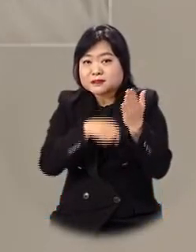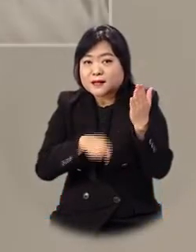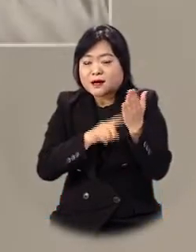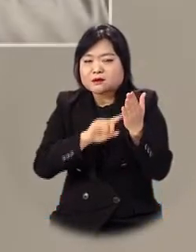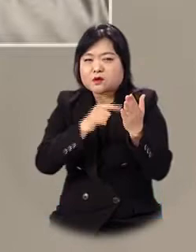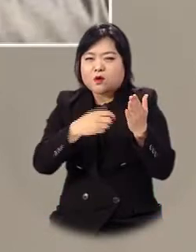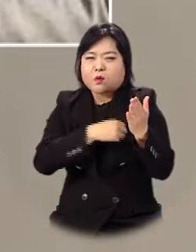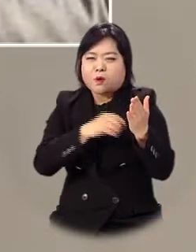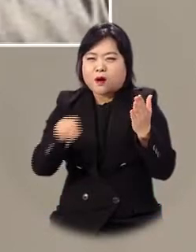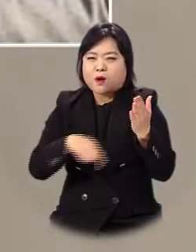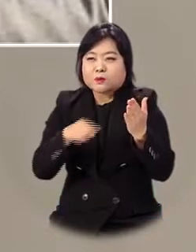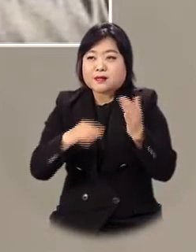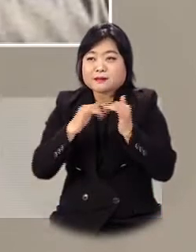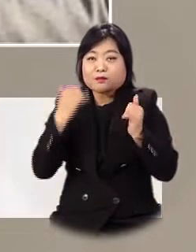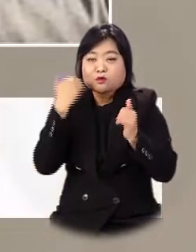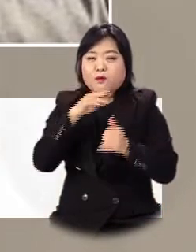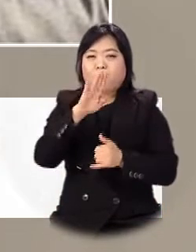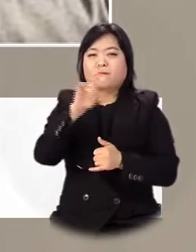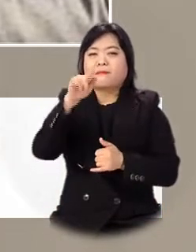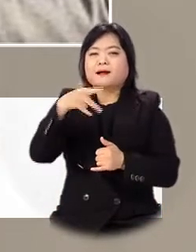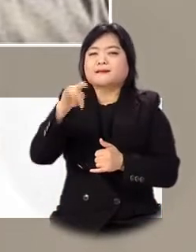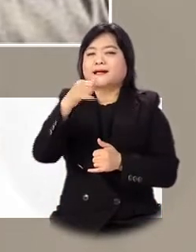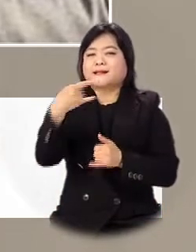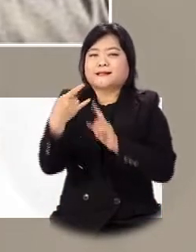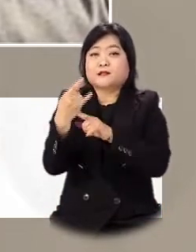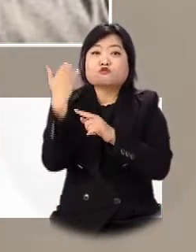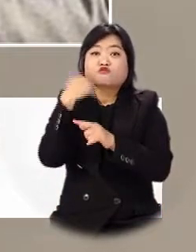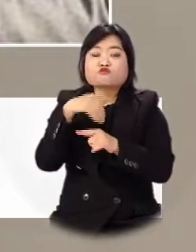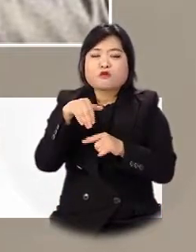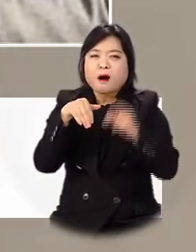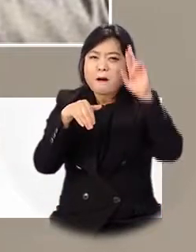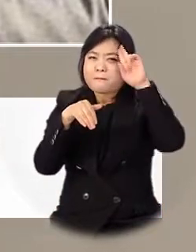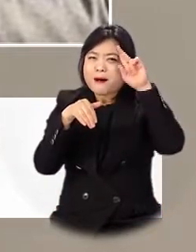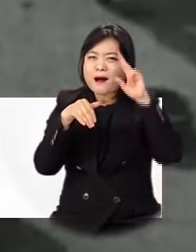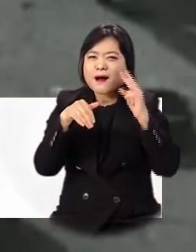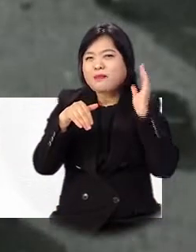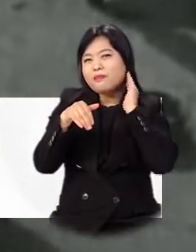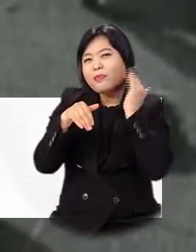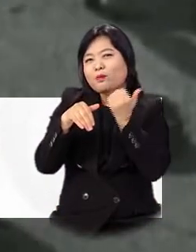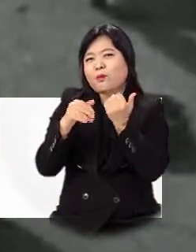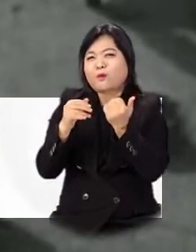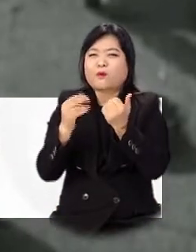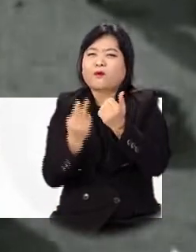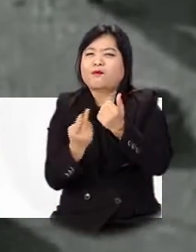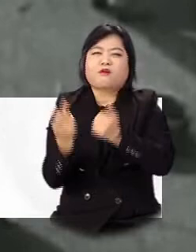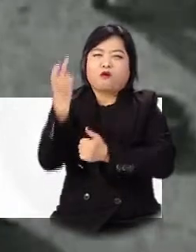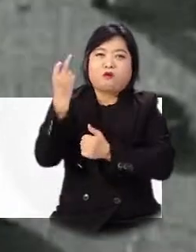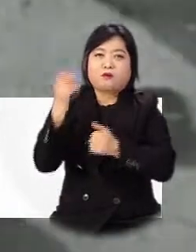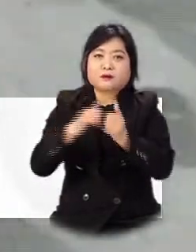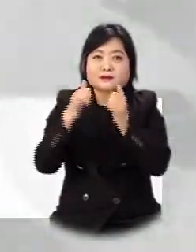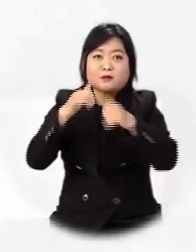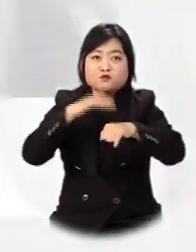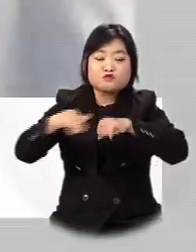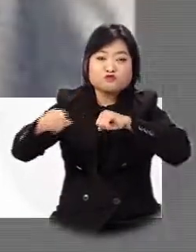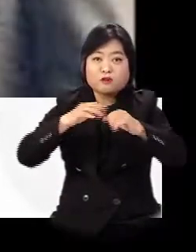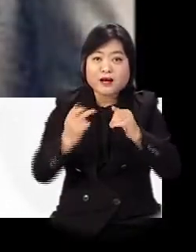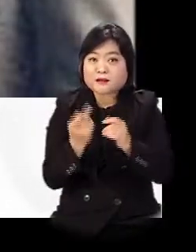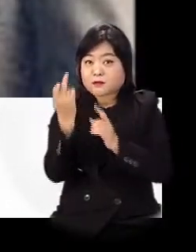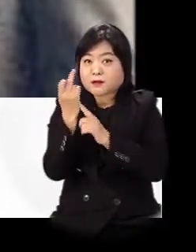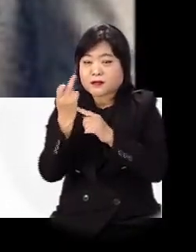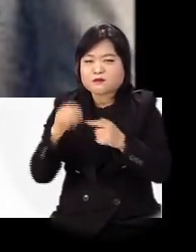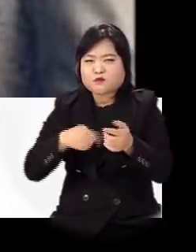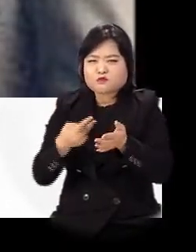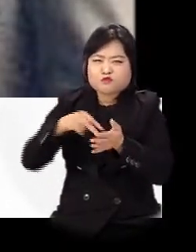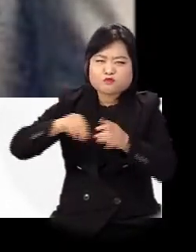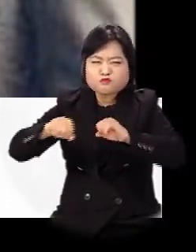회원들 가운데 눈에 띄는 인물이 박상희, 박정희 전 대통령의 형입니다. 사회주의 운동가로 알려진 그가 여러